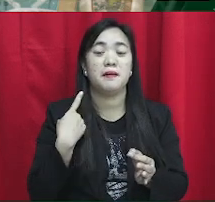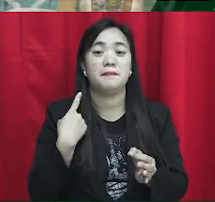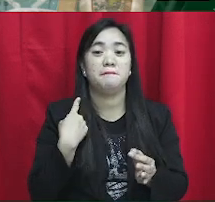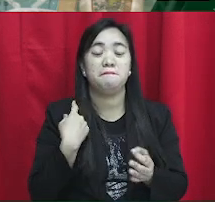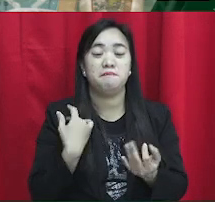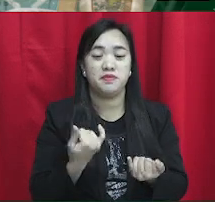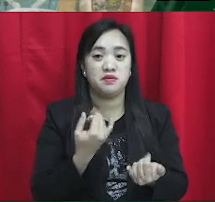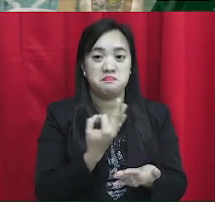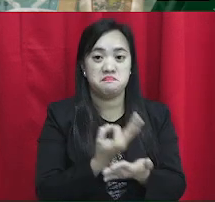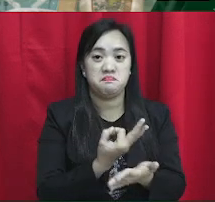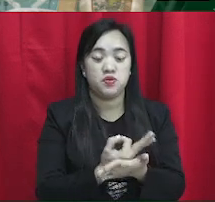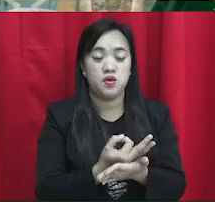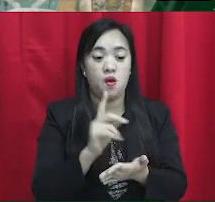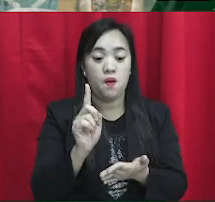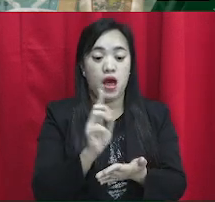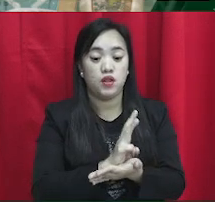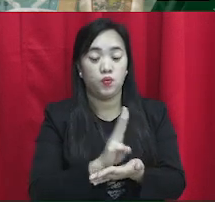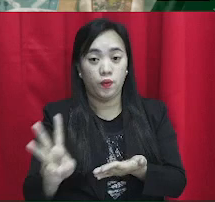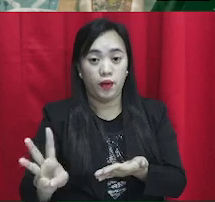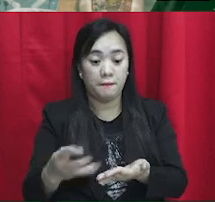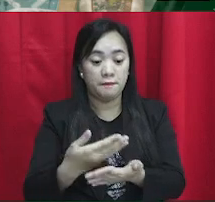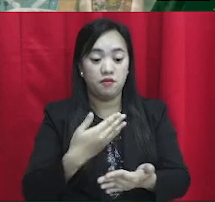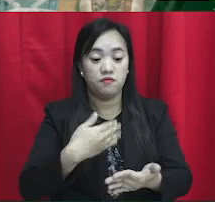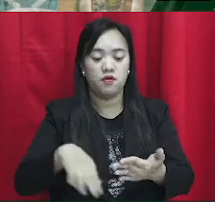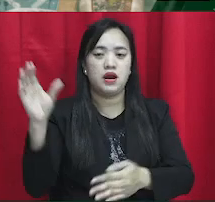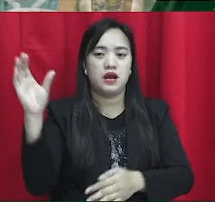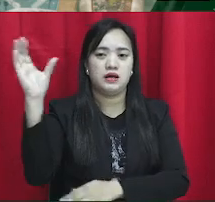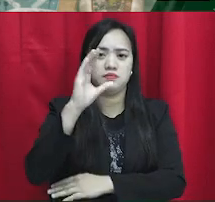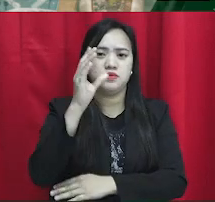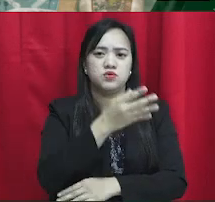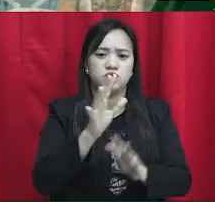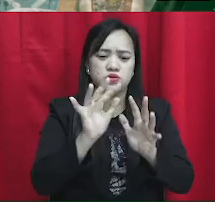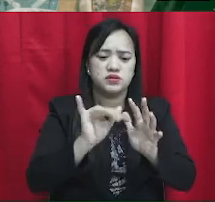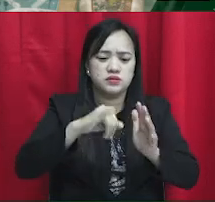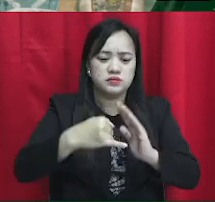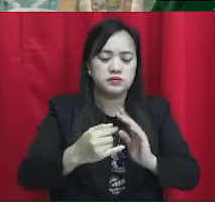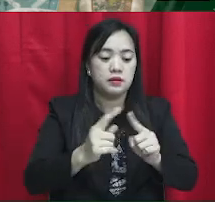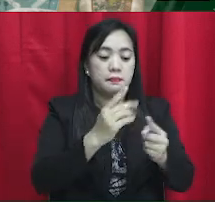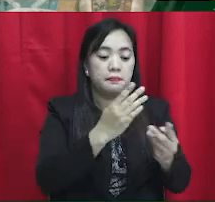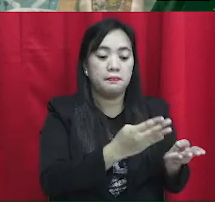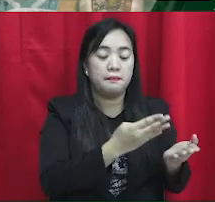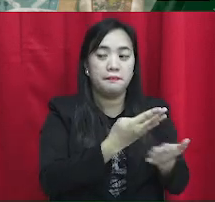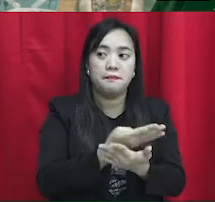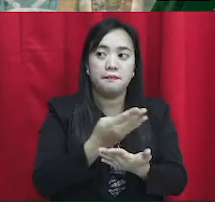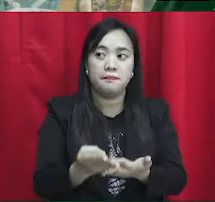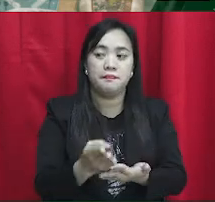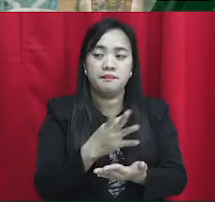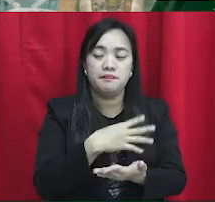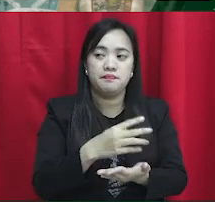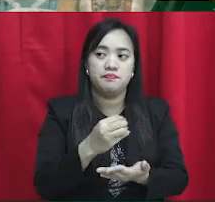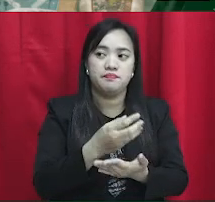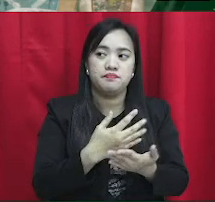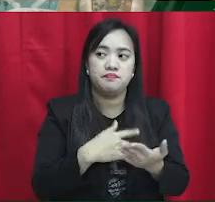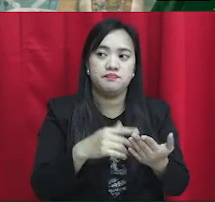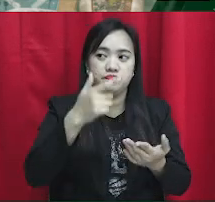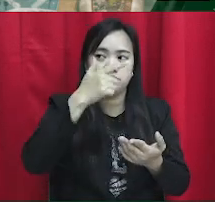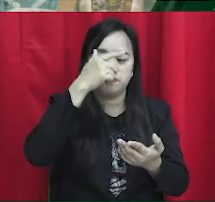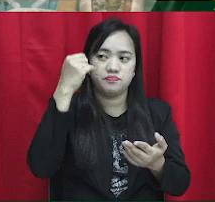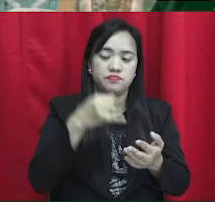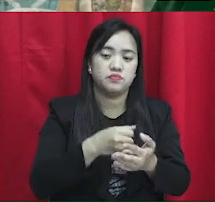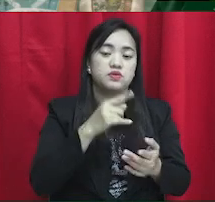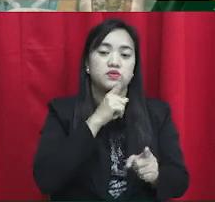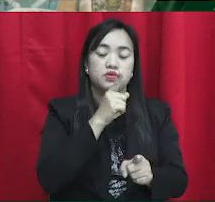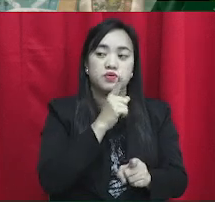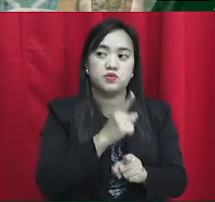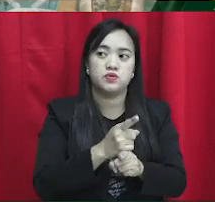one week before Christmas, bumili na kayo, tapos i-freezer nyo na lang. Tapos saka nyo na lang lutuin. Kasi talaga, totoo yan,